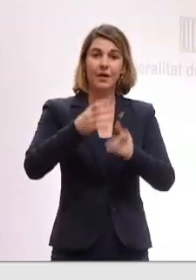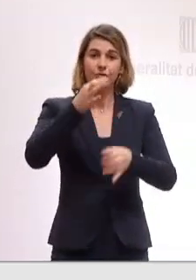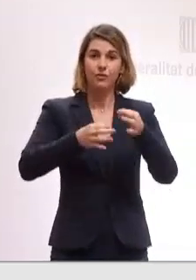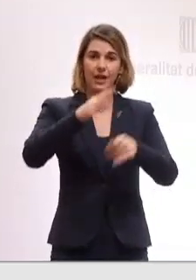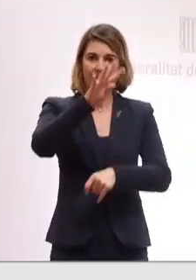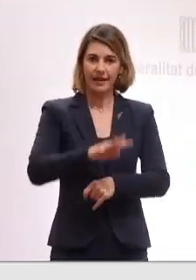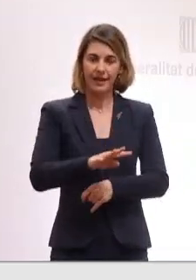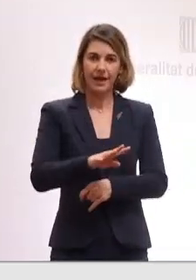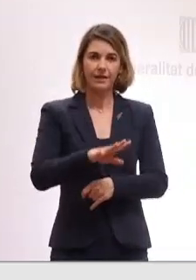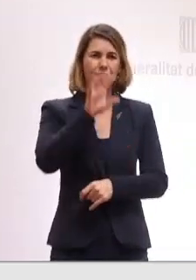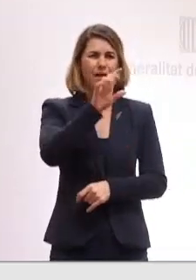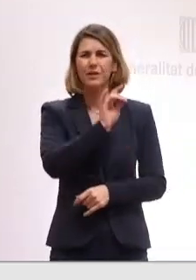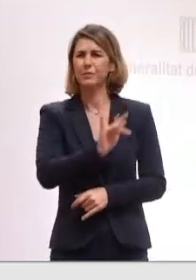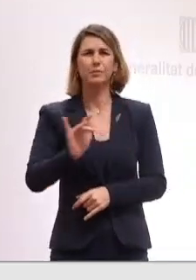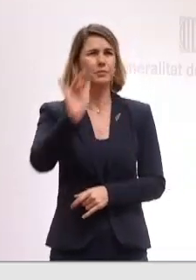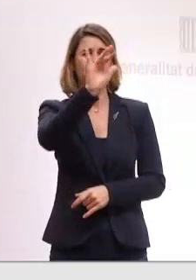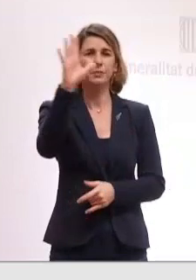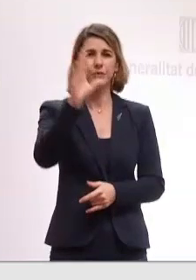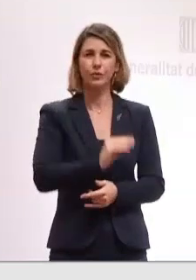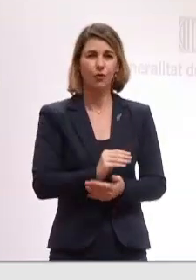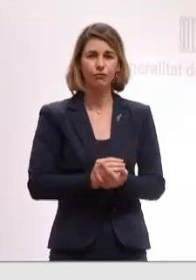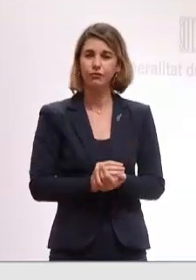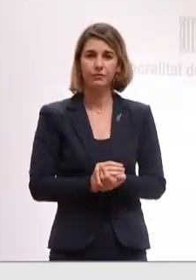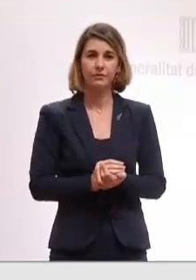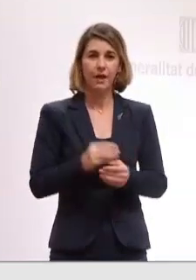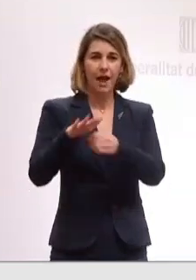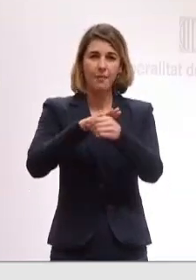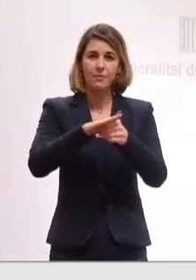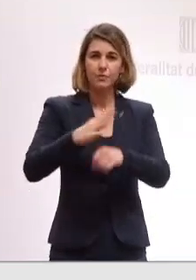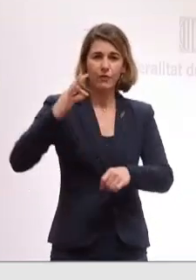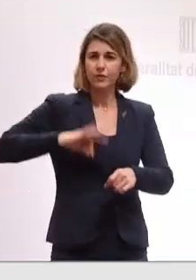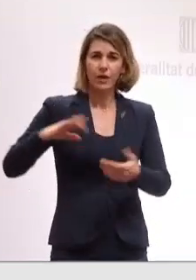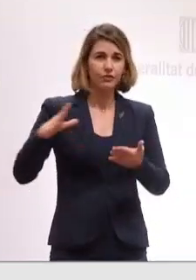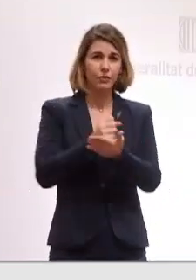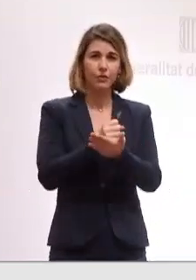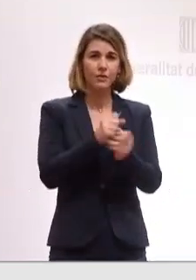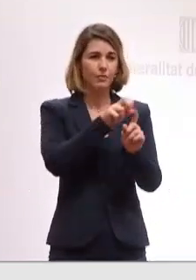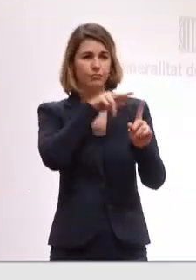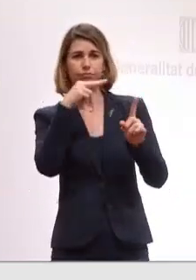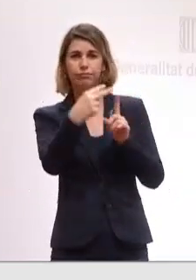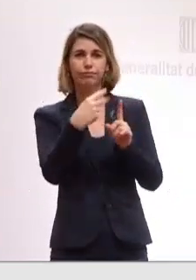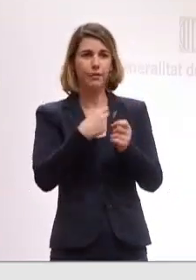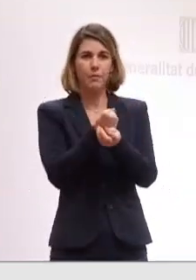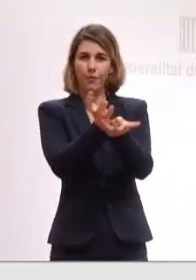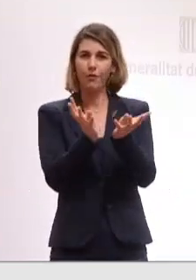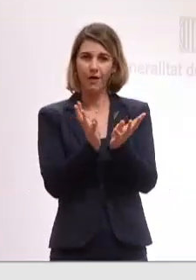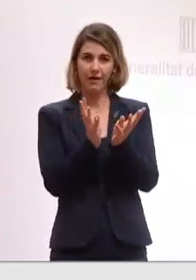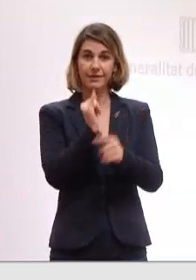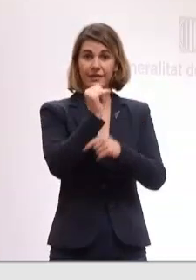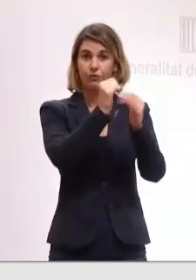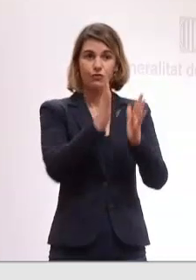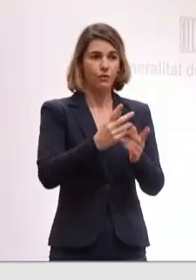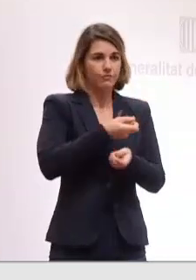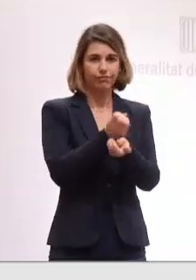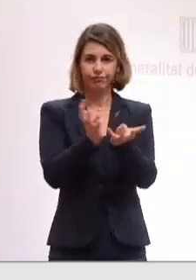des de tots els punts del país i dels diferents àmbits professionals i amb mirades plurals des d'institucions